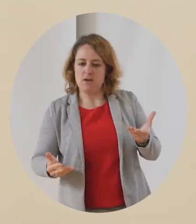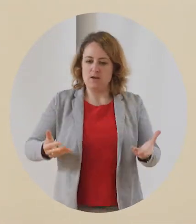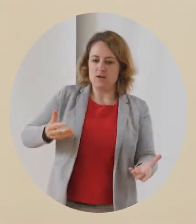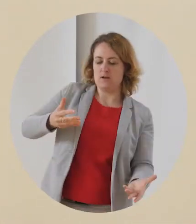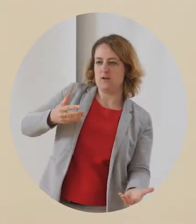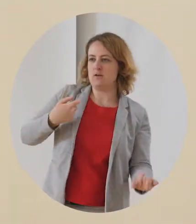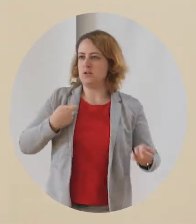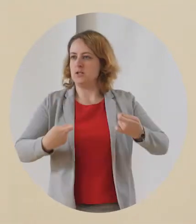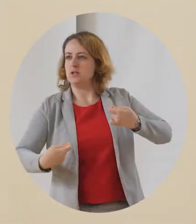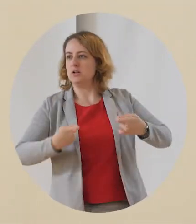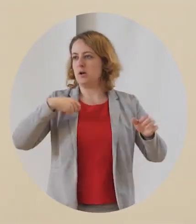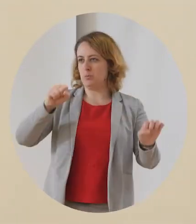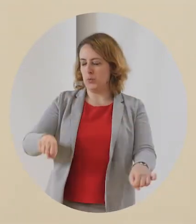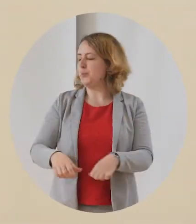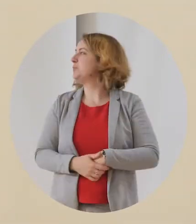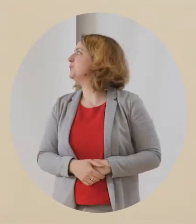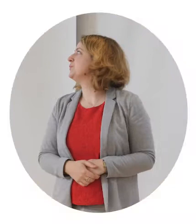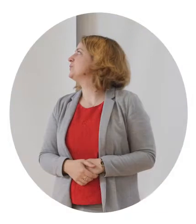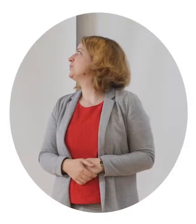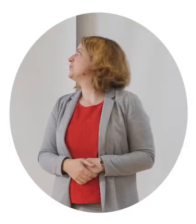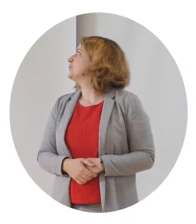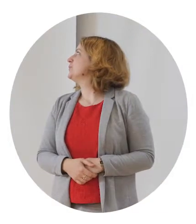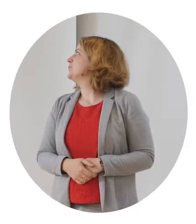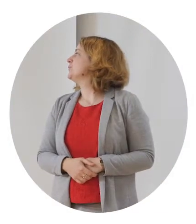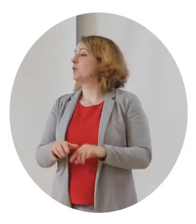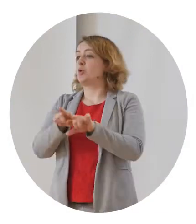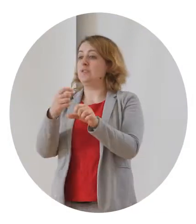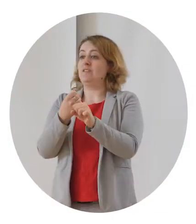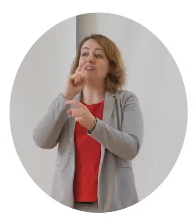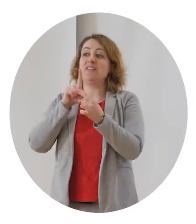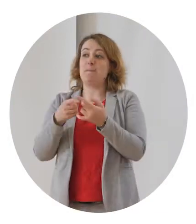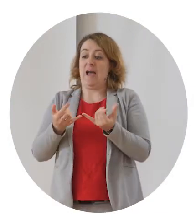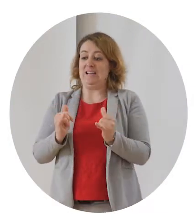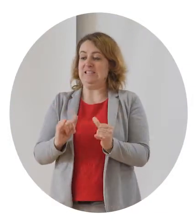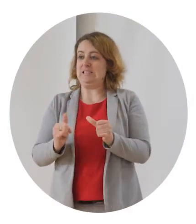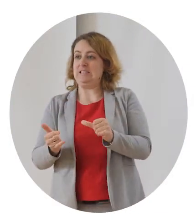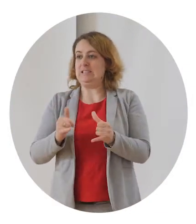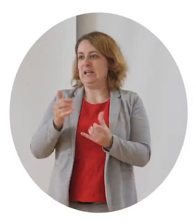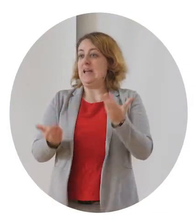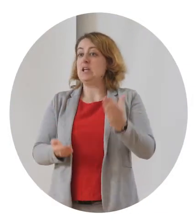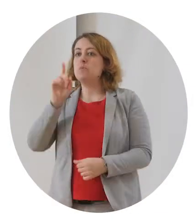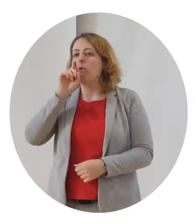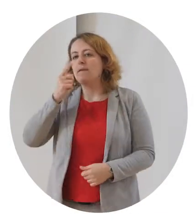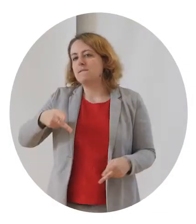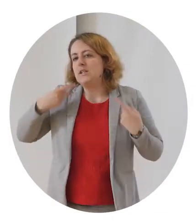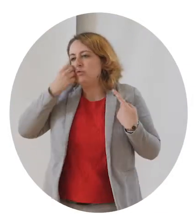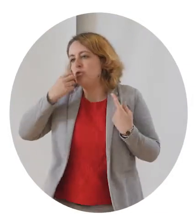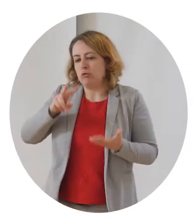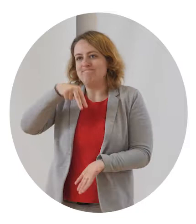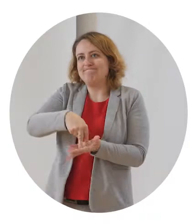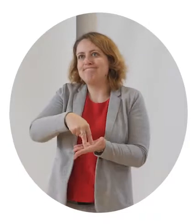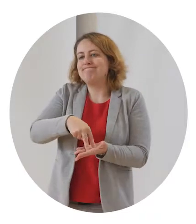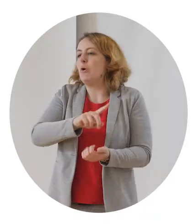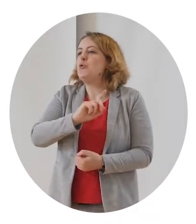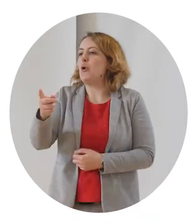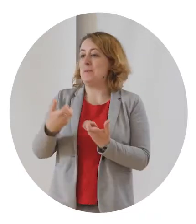son équilibre et de sa motricité. Et puis, on travaille aussi sur l'équilibre assis, parce que dans la vie, on n'est pas toujours